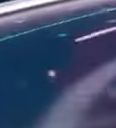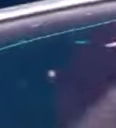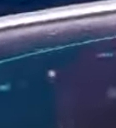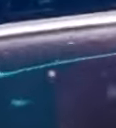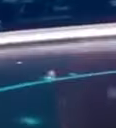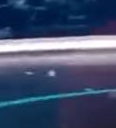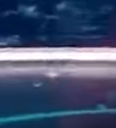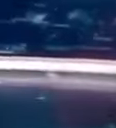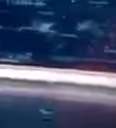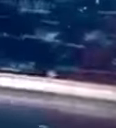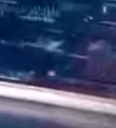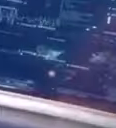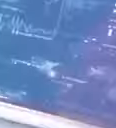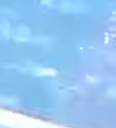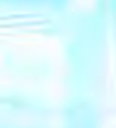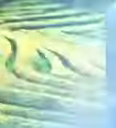으 아